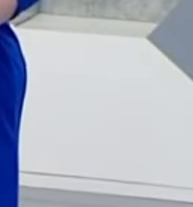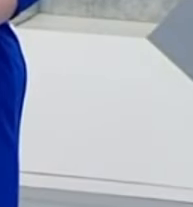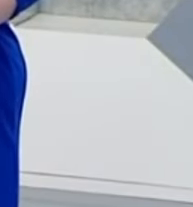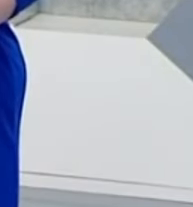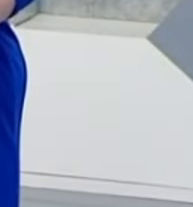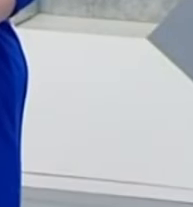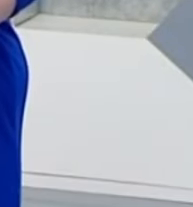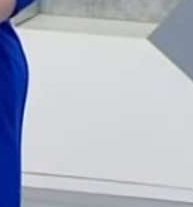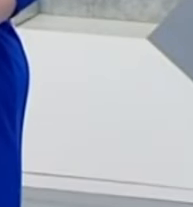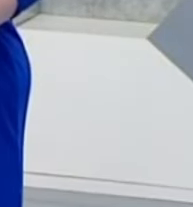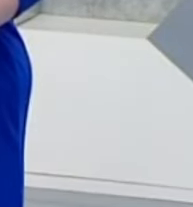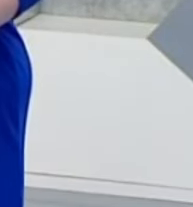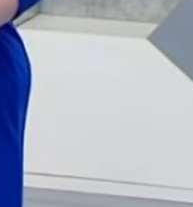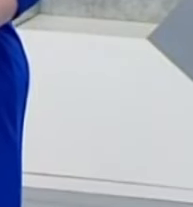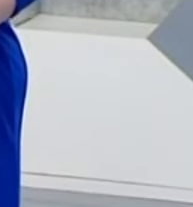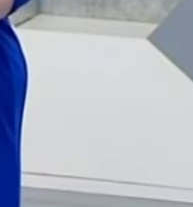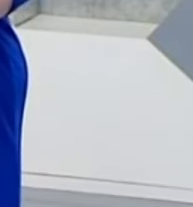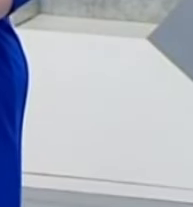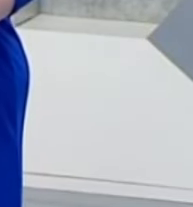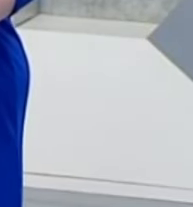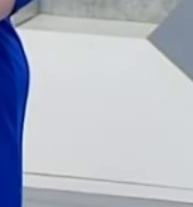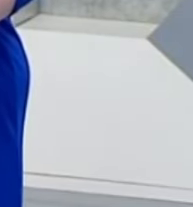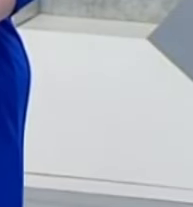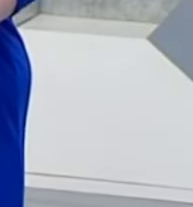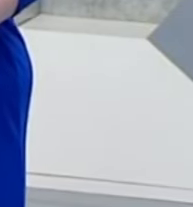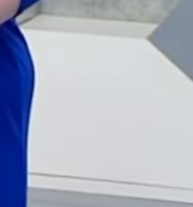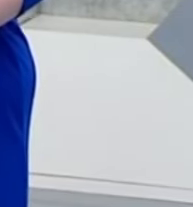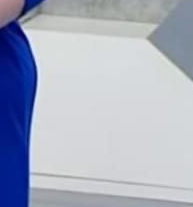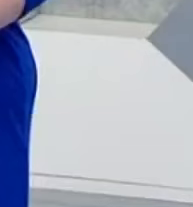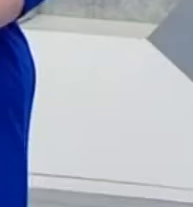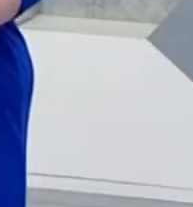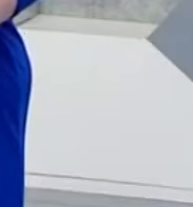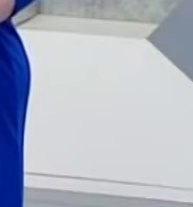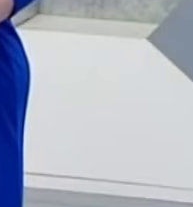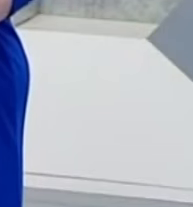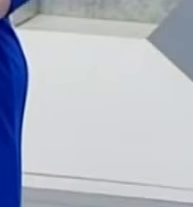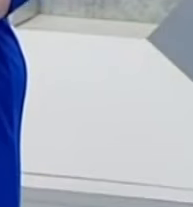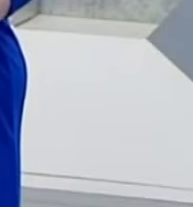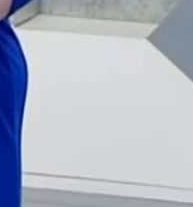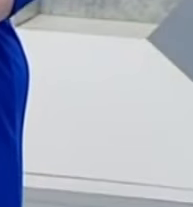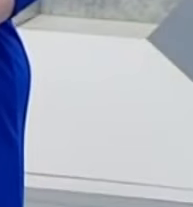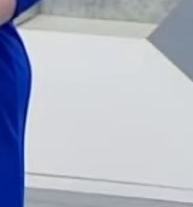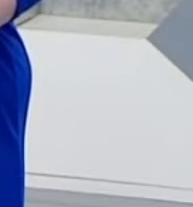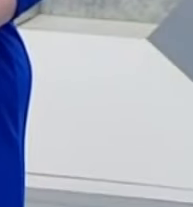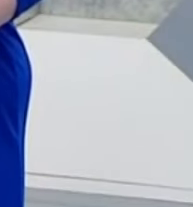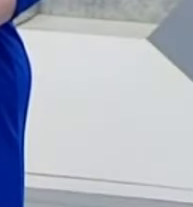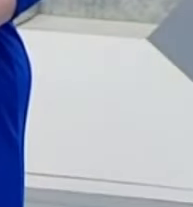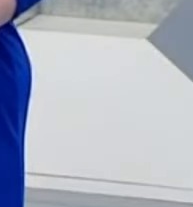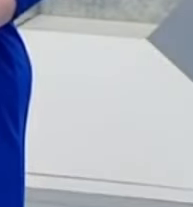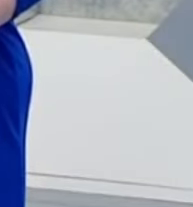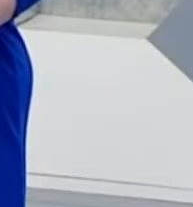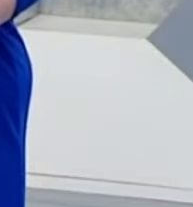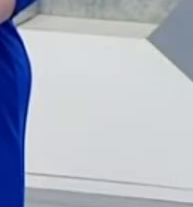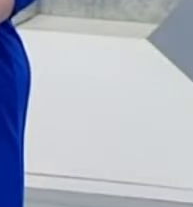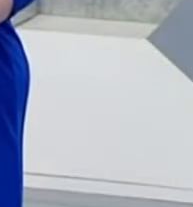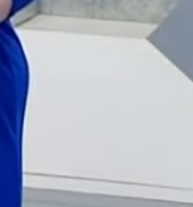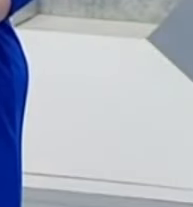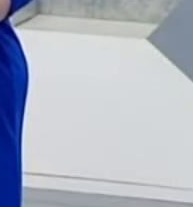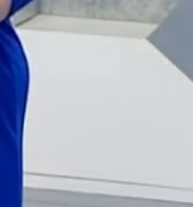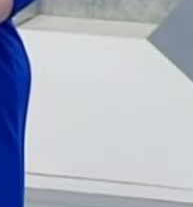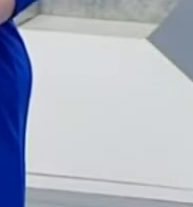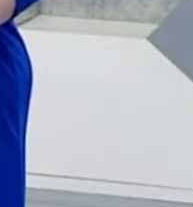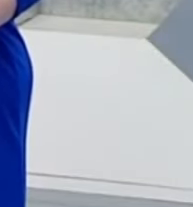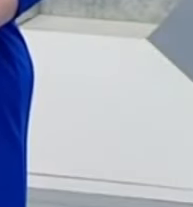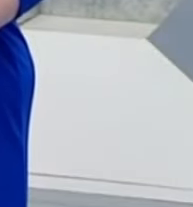Kapuso, para sa mga maiinit na balita, mag-subscribe sa GMA Integrated News sa YouTube. Sa mga kapuso naman abroad, subaybayan nyo kami sa